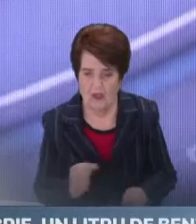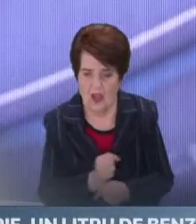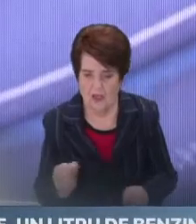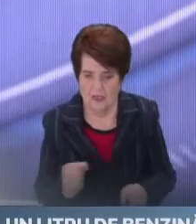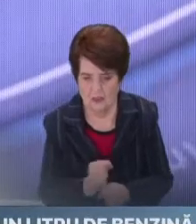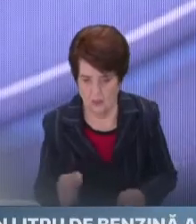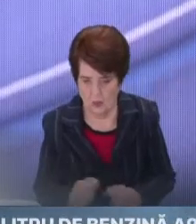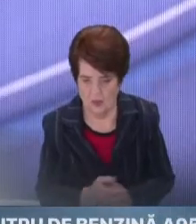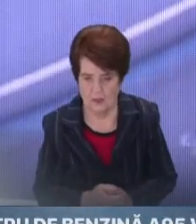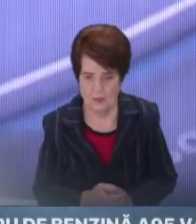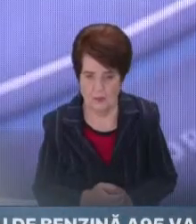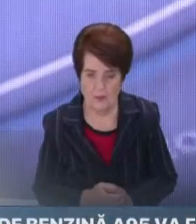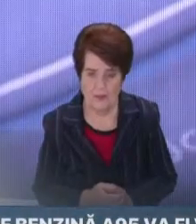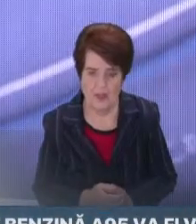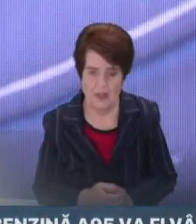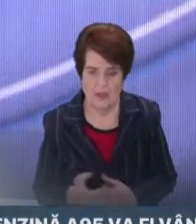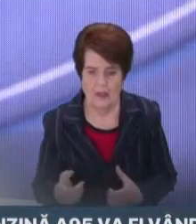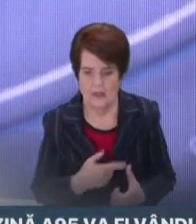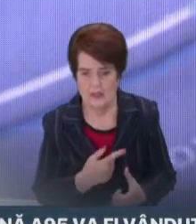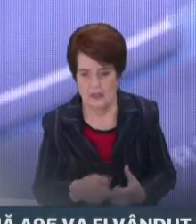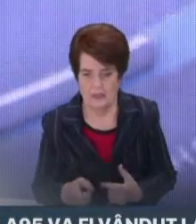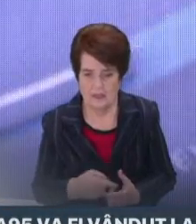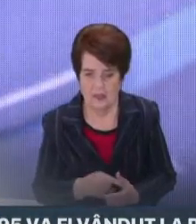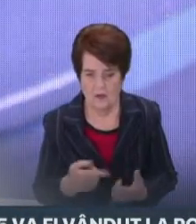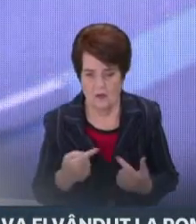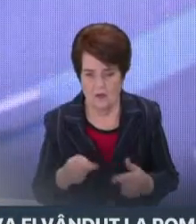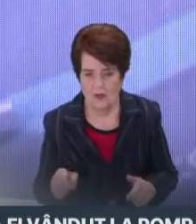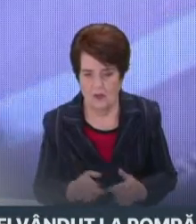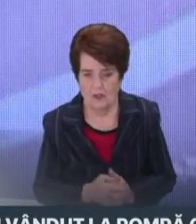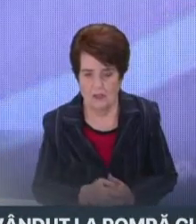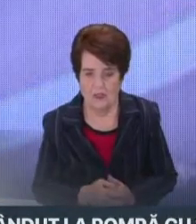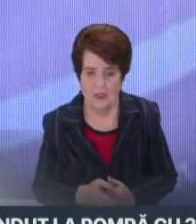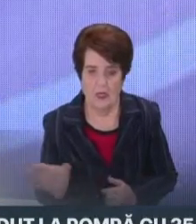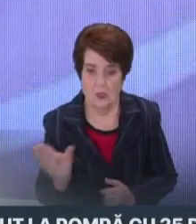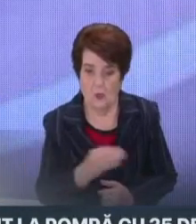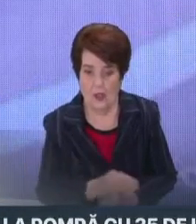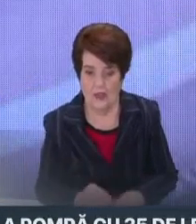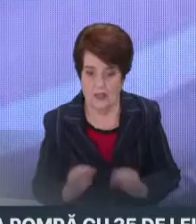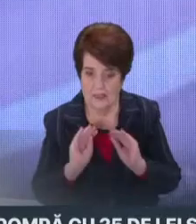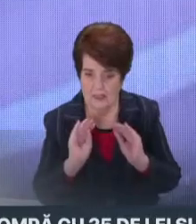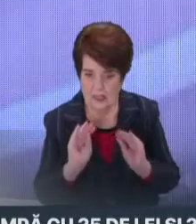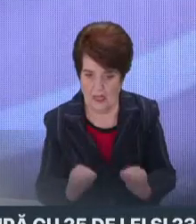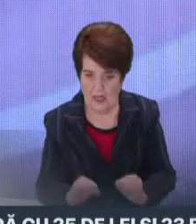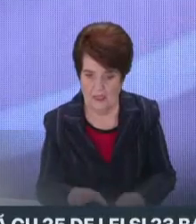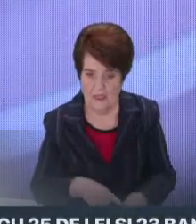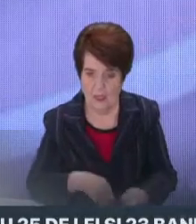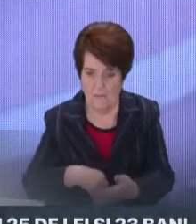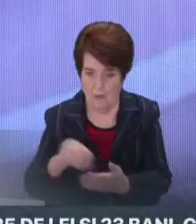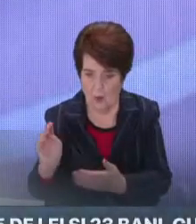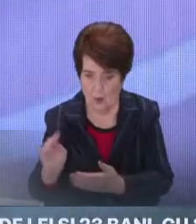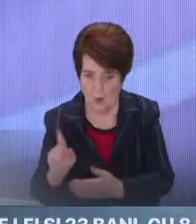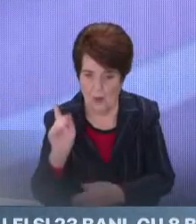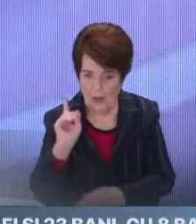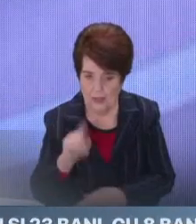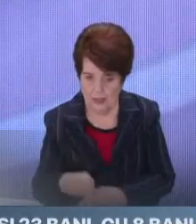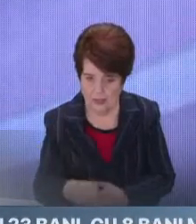exploziilor sau incendiilor generate. Toate instalațiile trebuie să fie procurate din